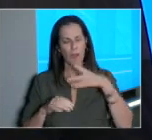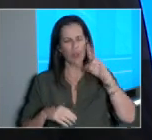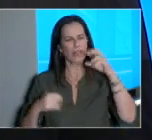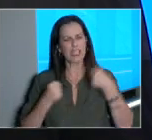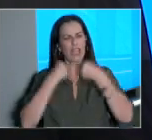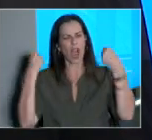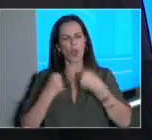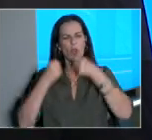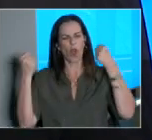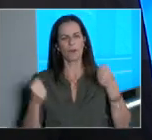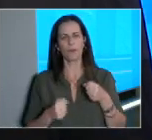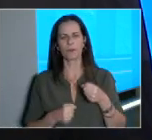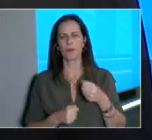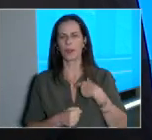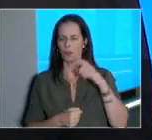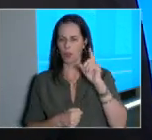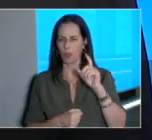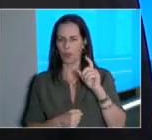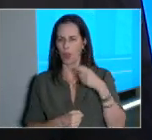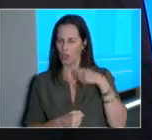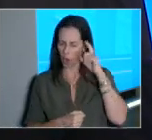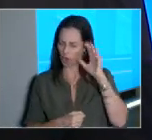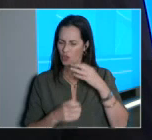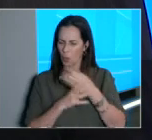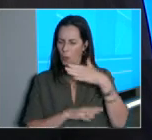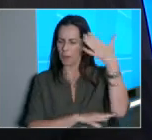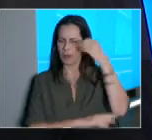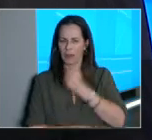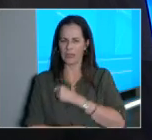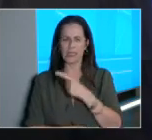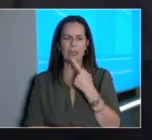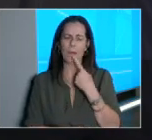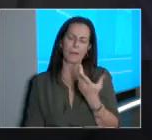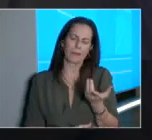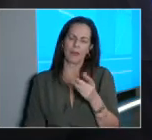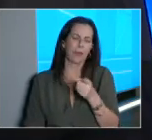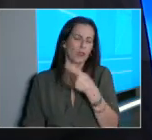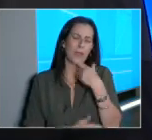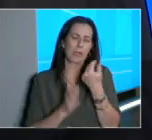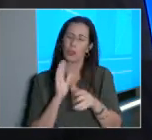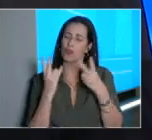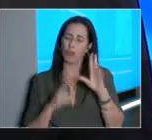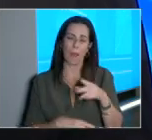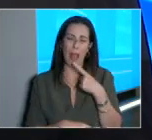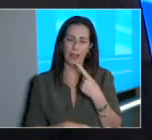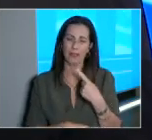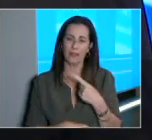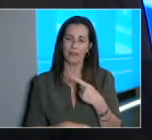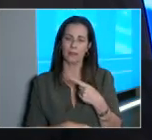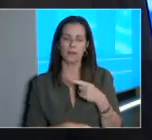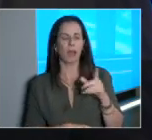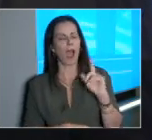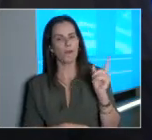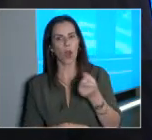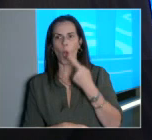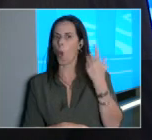התנגחויות. אני לא חושב שתקום פה מדינת הלכה, שוב זאת אמירה מיותרת של בצלאל סמוטריץ', וחשוב גם לציין, כי עכשיו אני רואה... תראה,